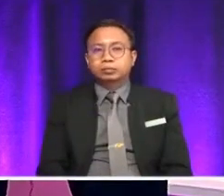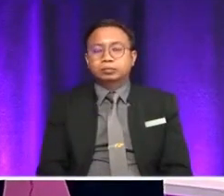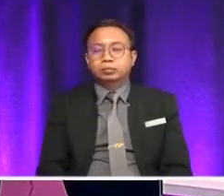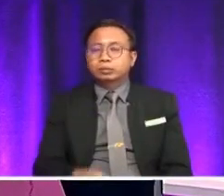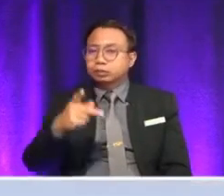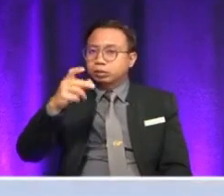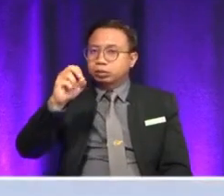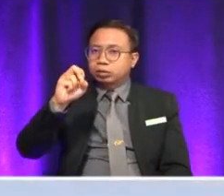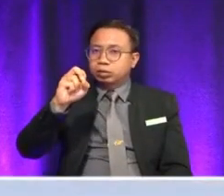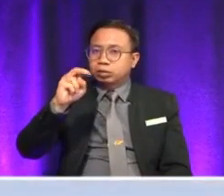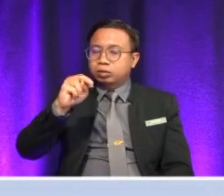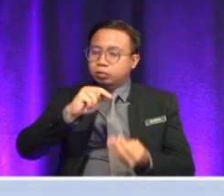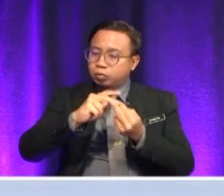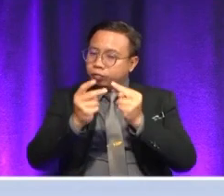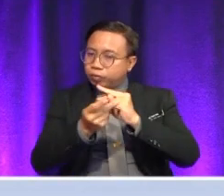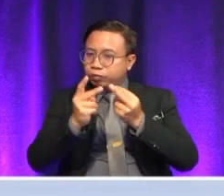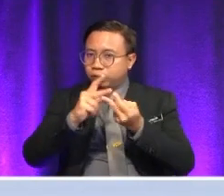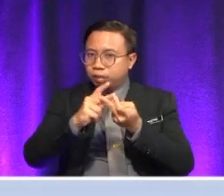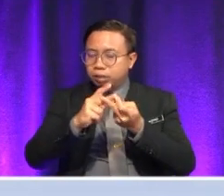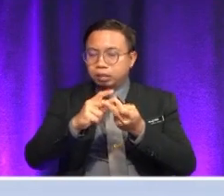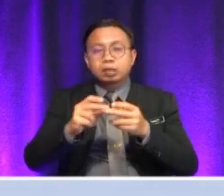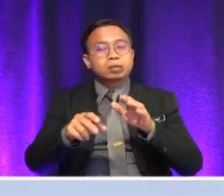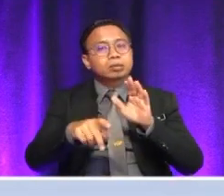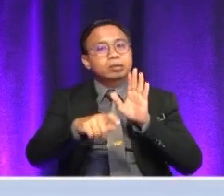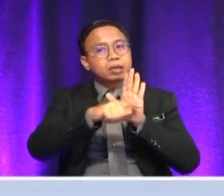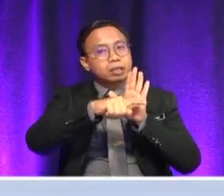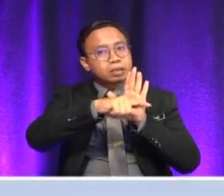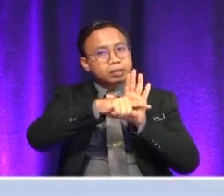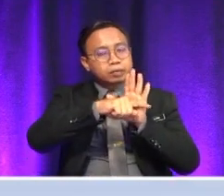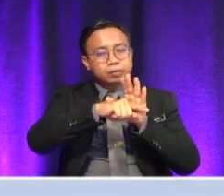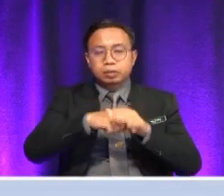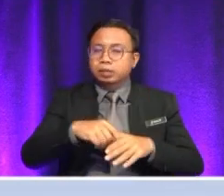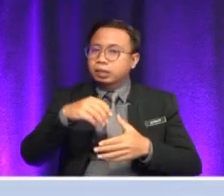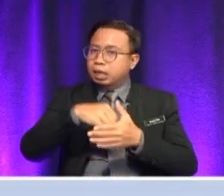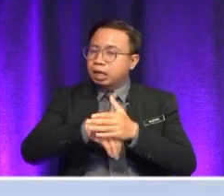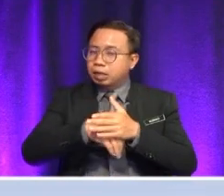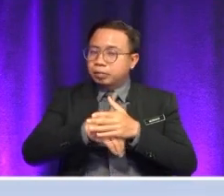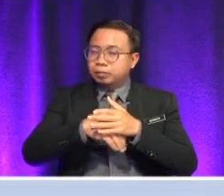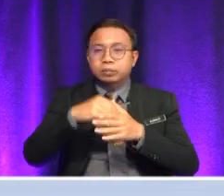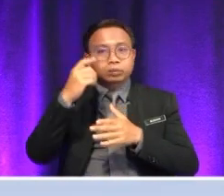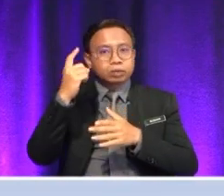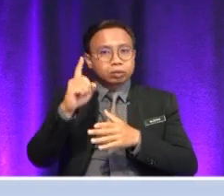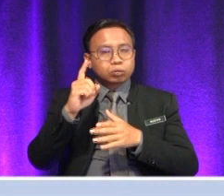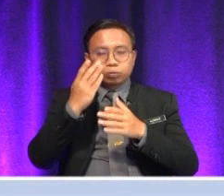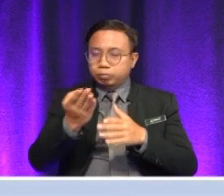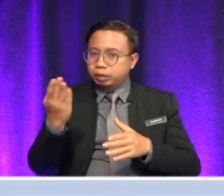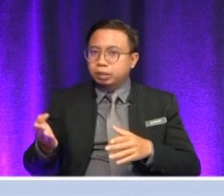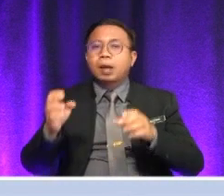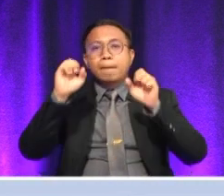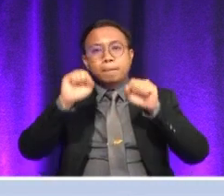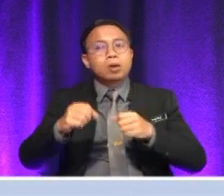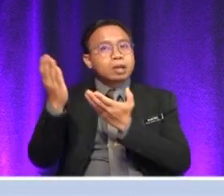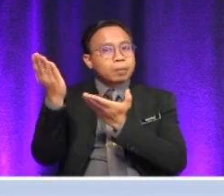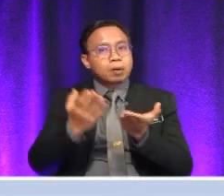Konflik sering kali dilabel sebagai tindakan negatif dalam keadaan tertentu. Namun, mampu membawa hasil yang